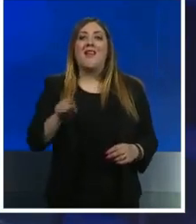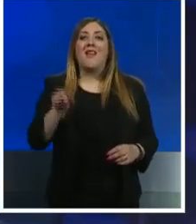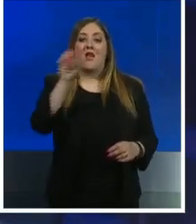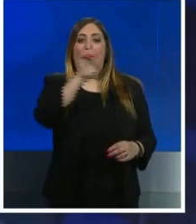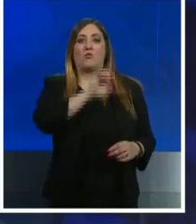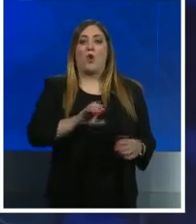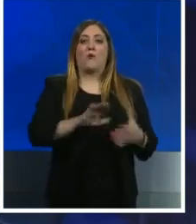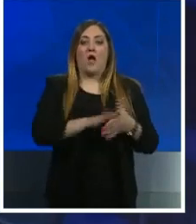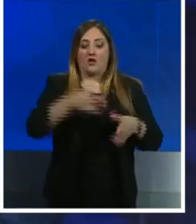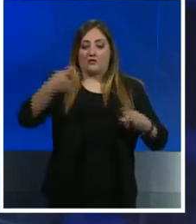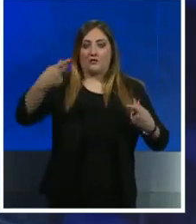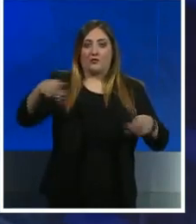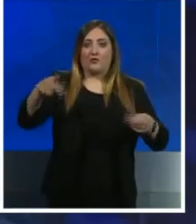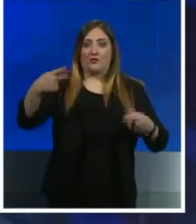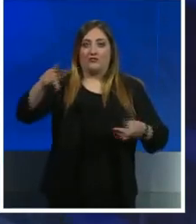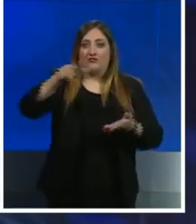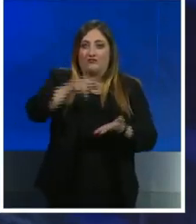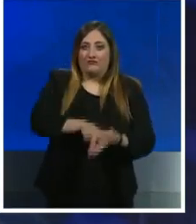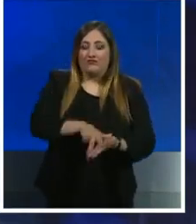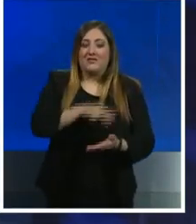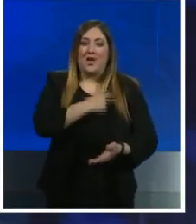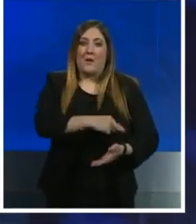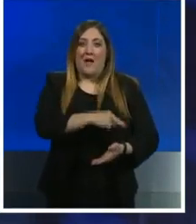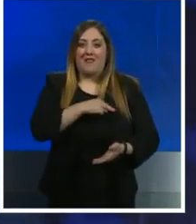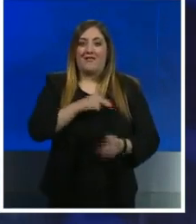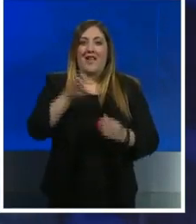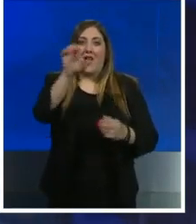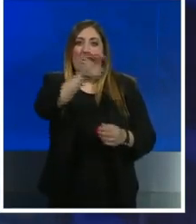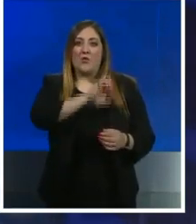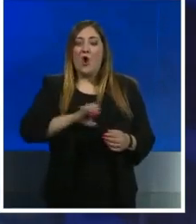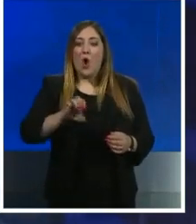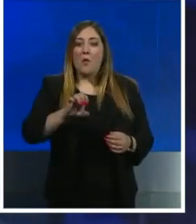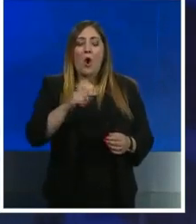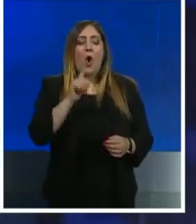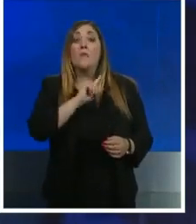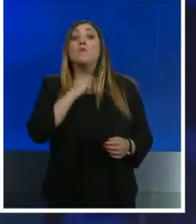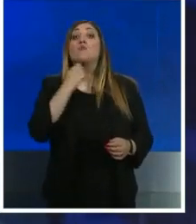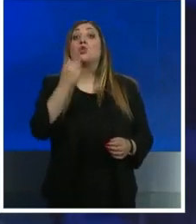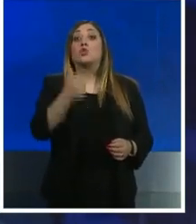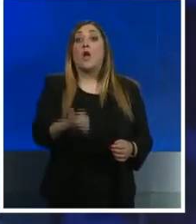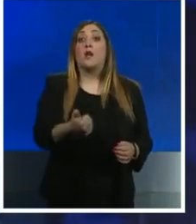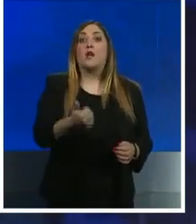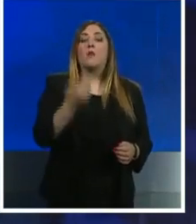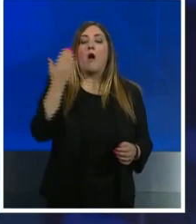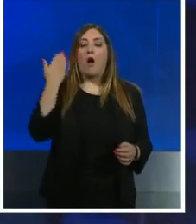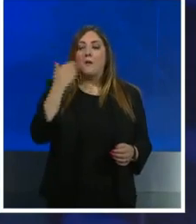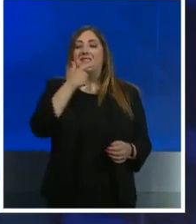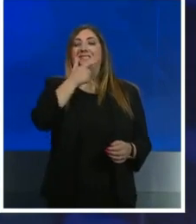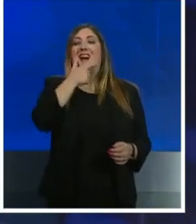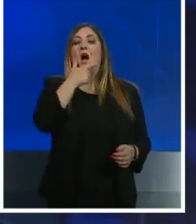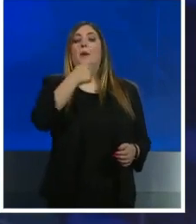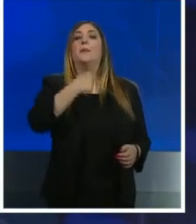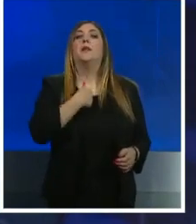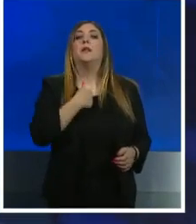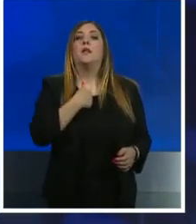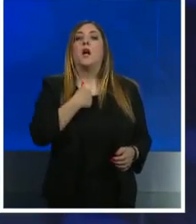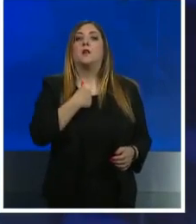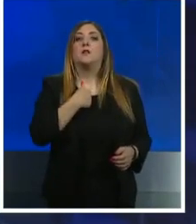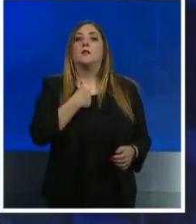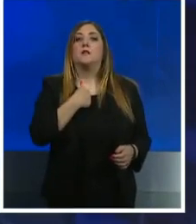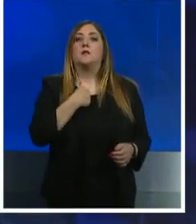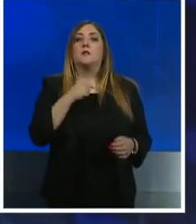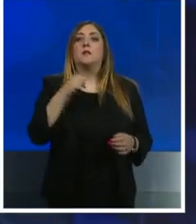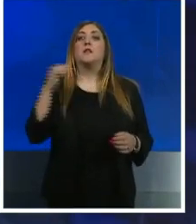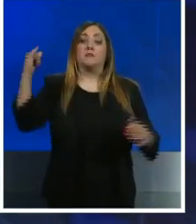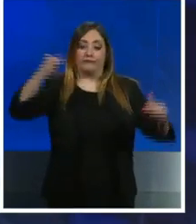tħanna bih Malta se tiġi invaduta. Kien hemm indaħħaq dak iż-żmien u qalu le Malta ma jiġi ħadd u dar tibes da blisqalin u hekk u